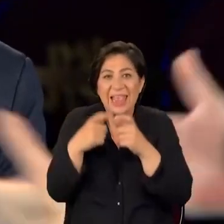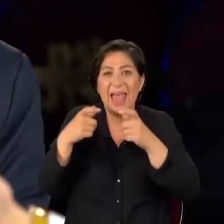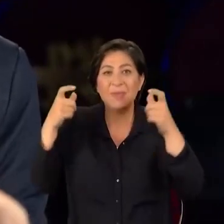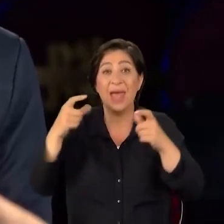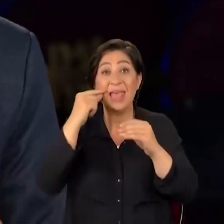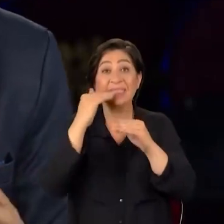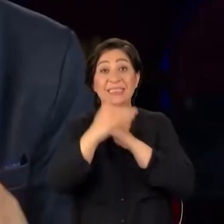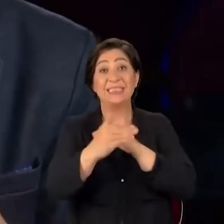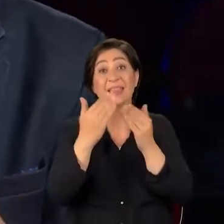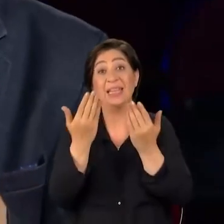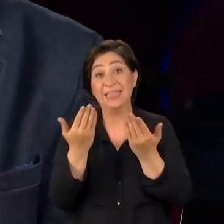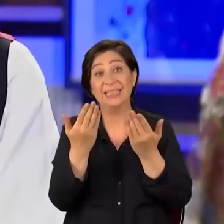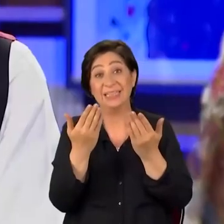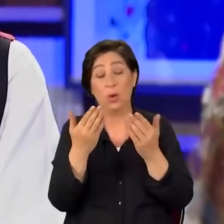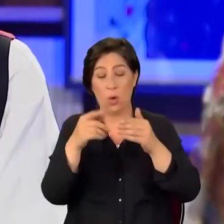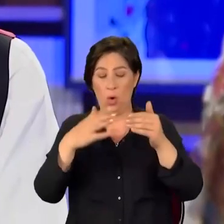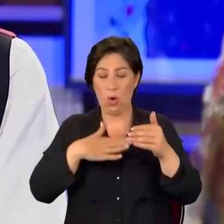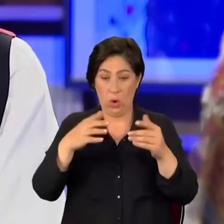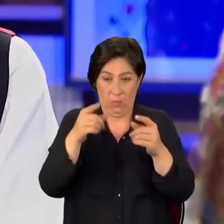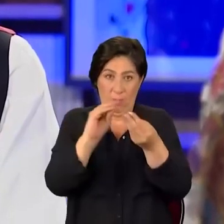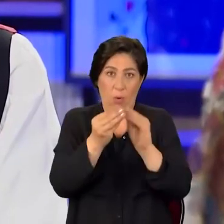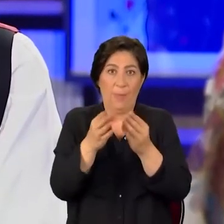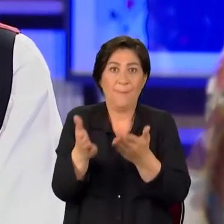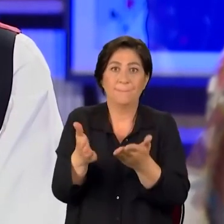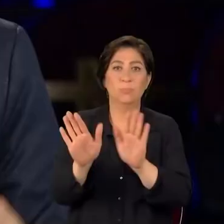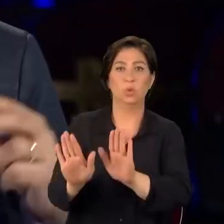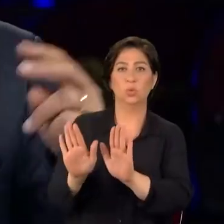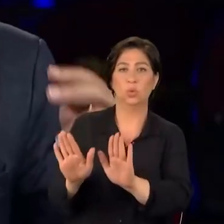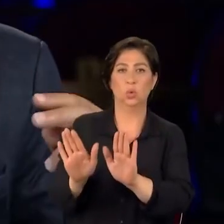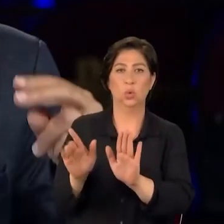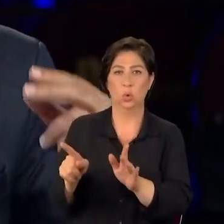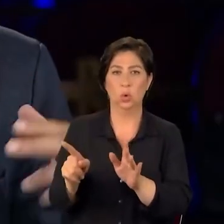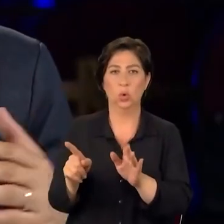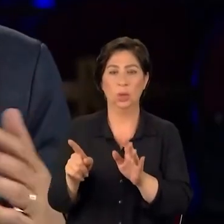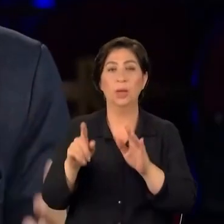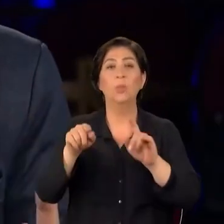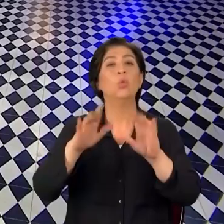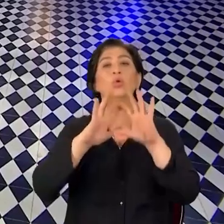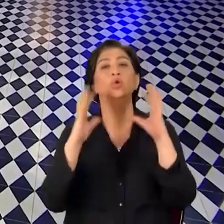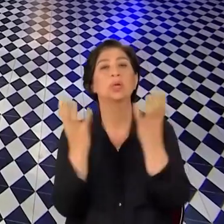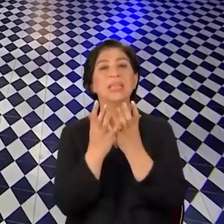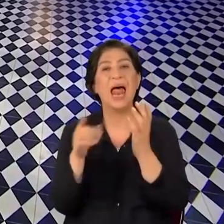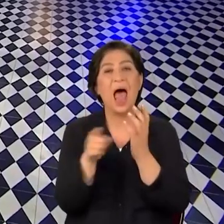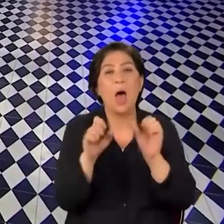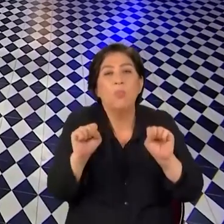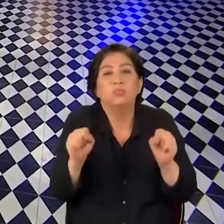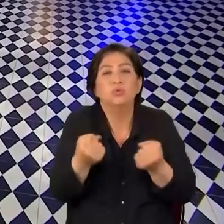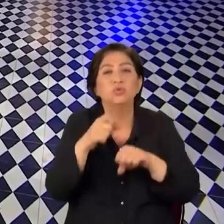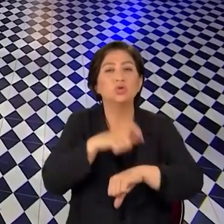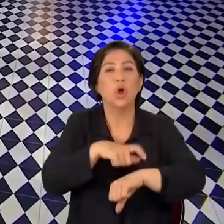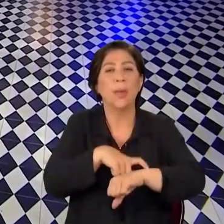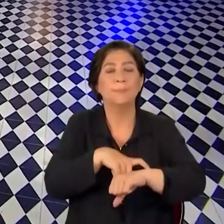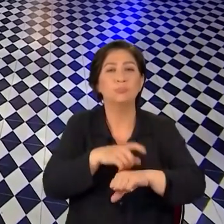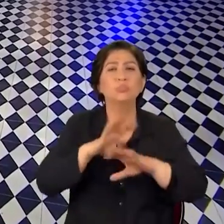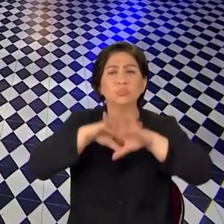insanlığın önünde, insanlığın önünde bir problem olarak duruyor zaten. Ben küresel arabuzul dönem diyorum bu döneme. İnsanlığın özü itibaren,